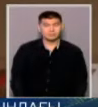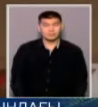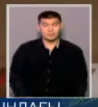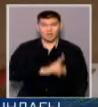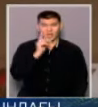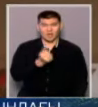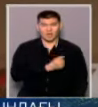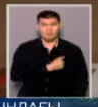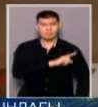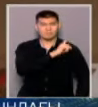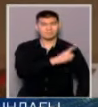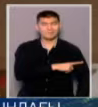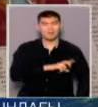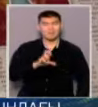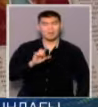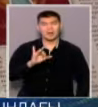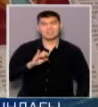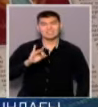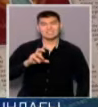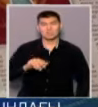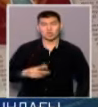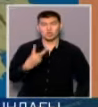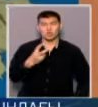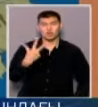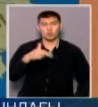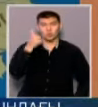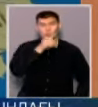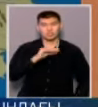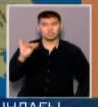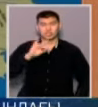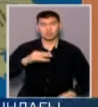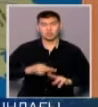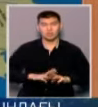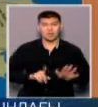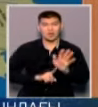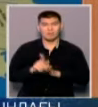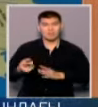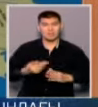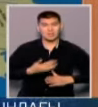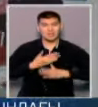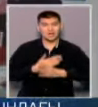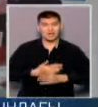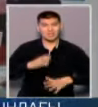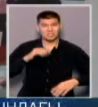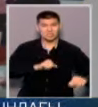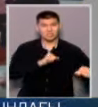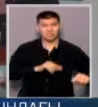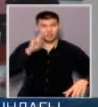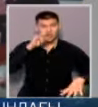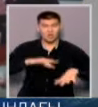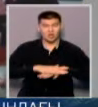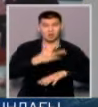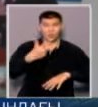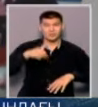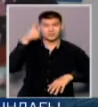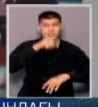Қайсар қолбасшы Батыр Исатай Таймалының туғанына 230 жыл. Ел азаттығы жолында қол бастаған тұлғаның мерейтойы тәуелсіздіктің 30